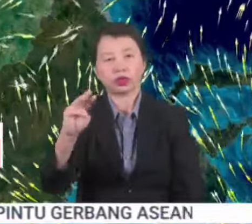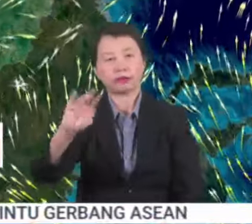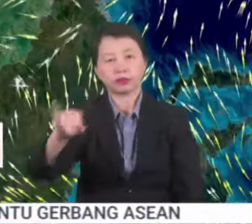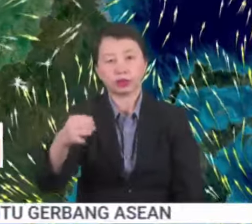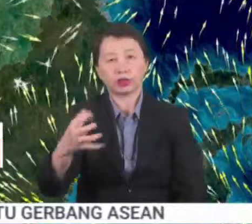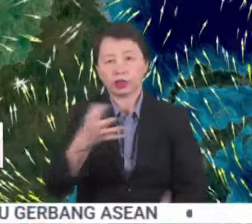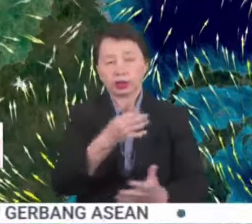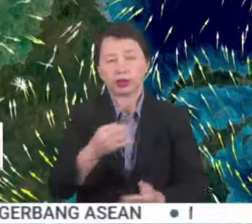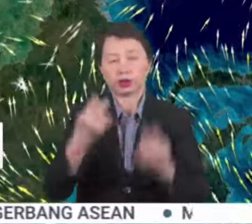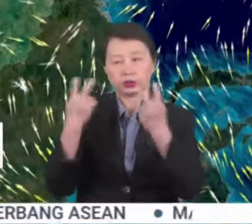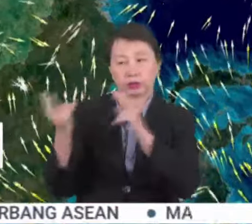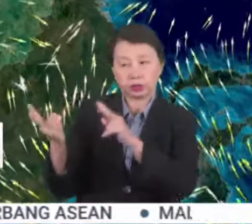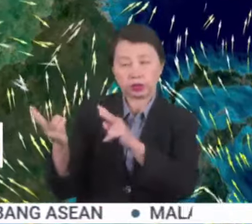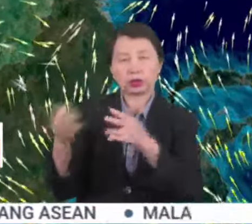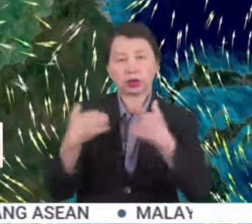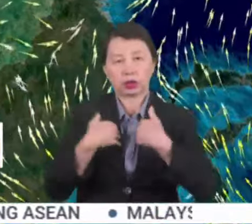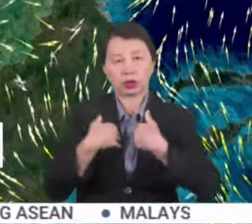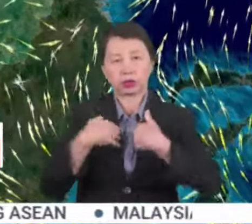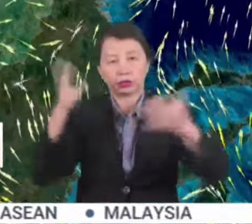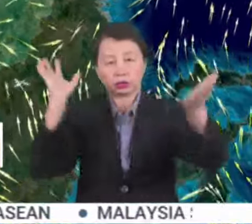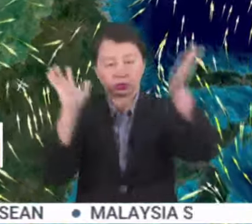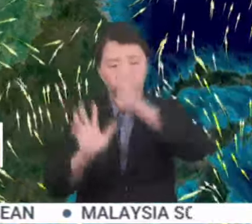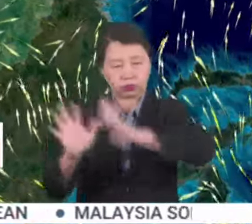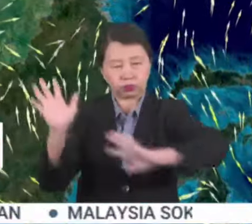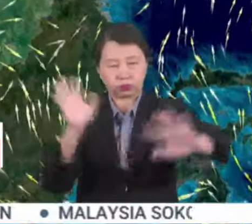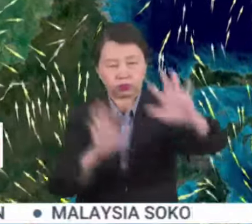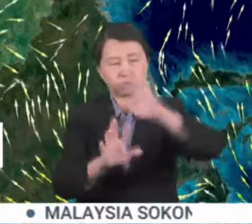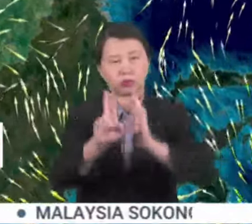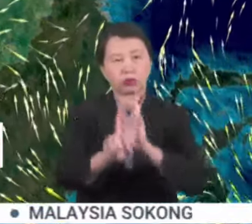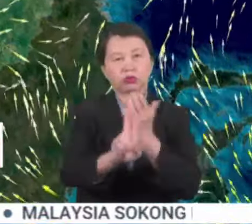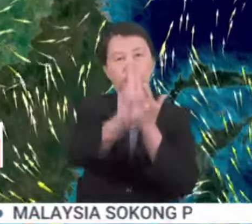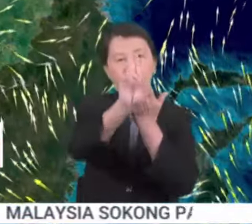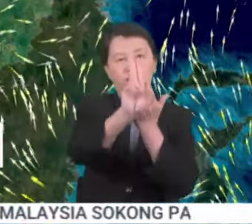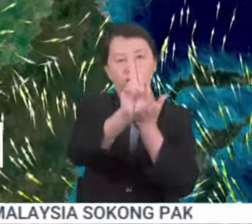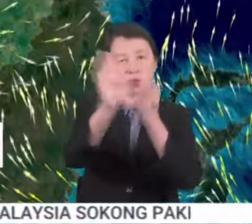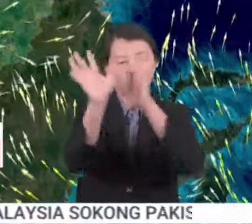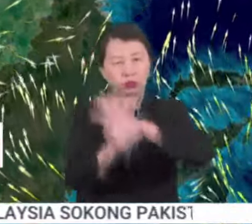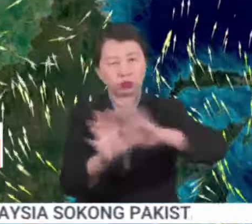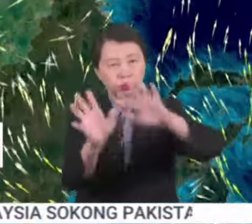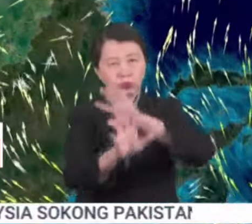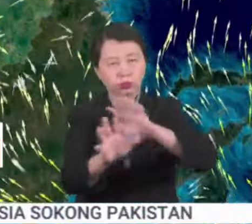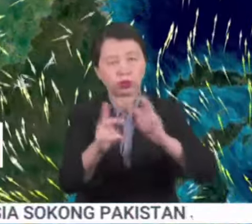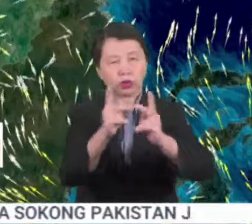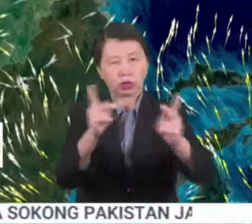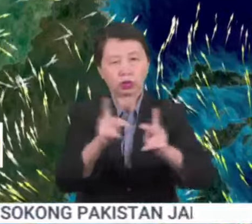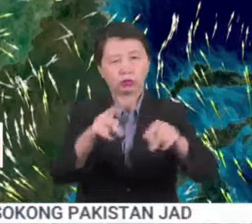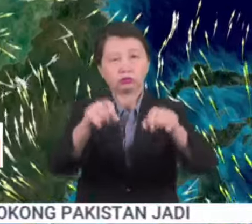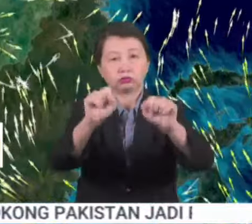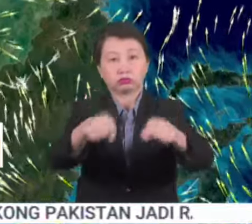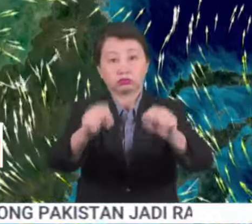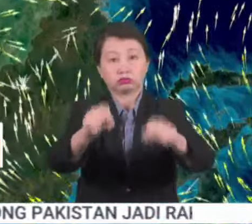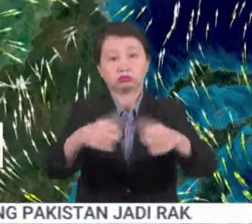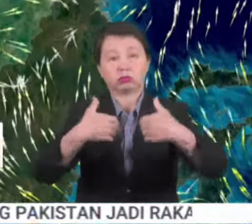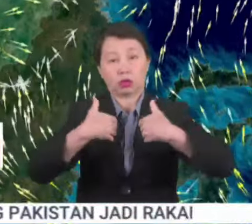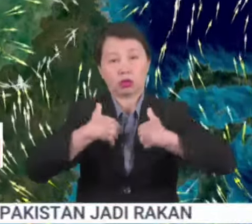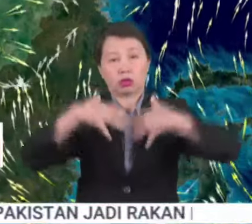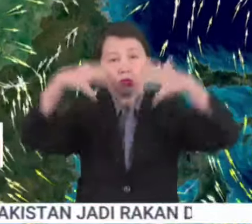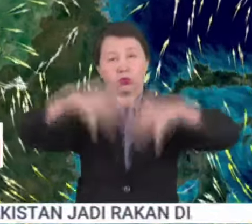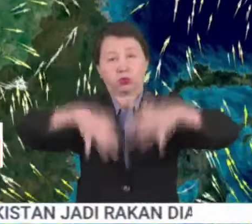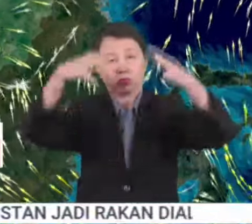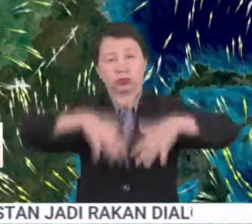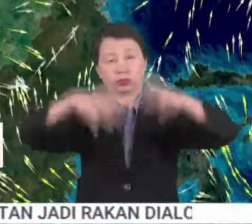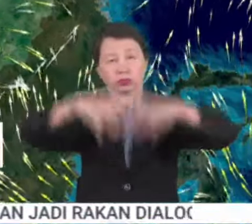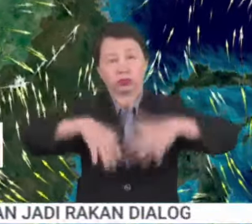dapat diperhatikan terdapat juga penumpuan angin di sekitar kawasan utara Semenanjung, dan kawasan ini berpotensi untuk menghasilkan hujan